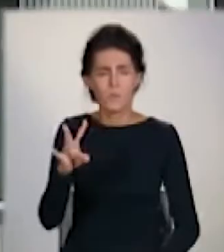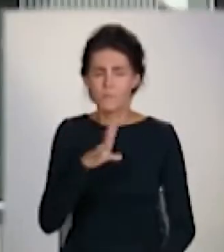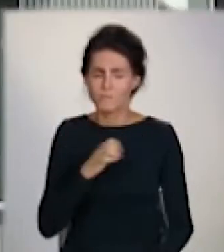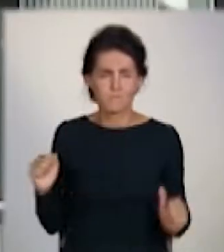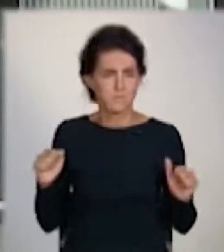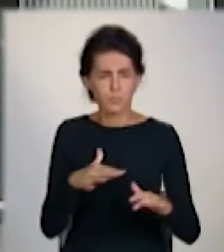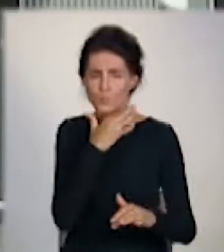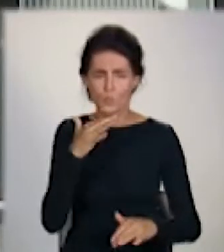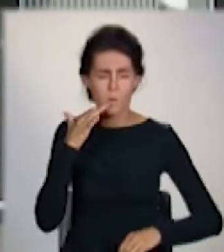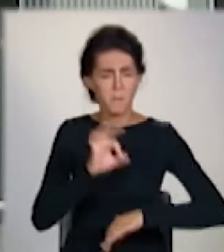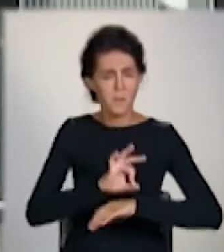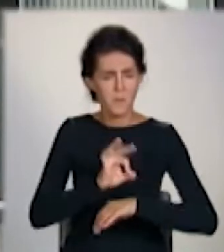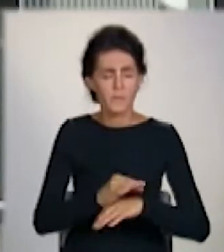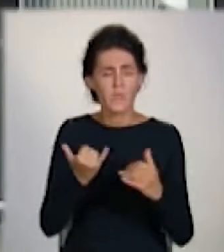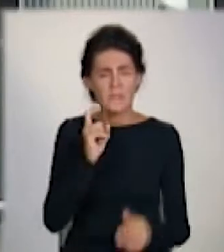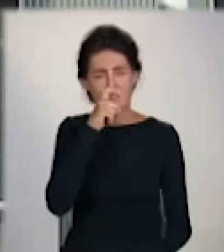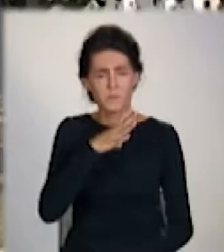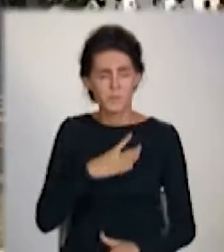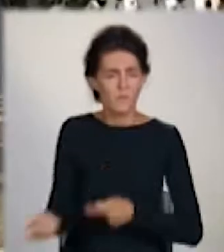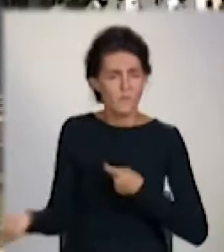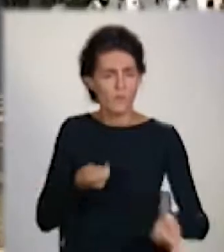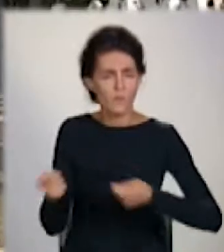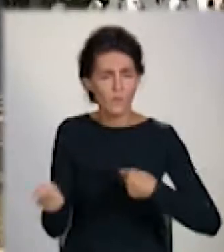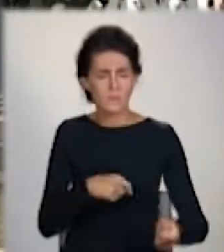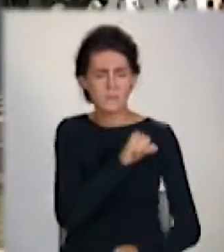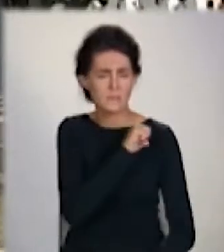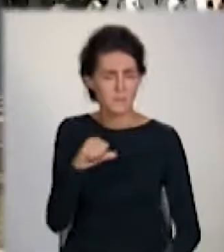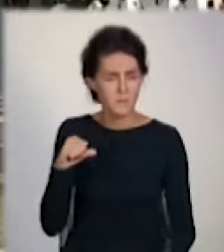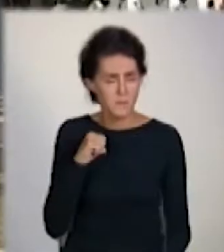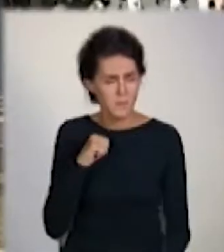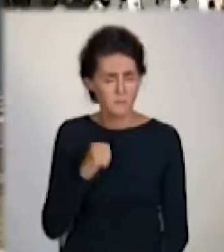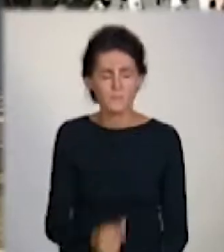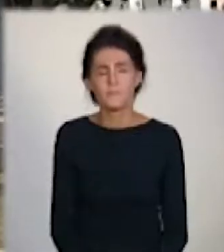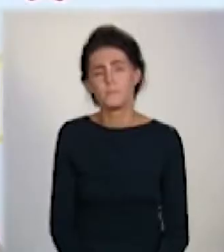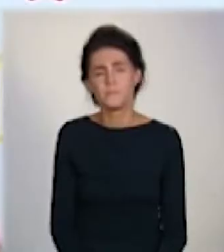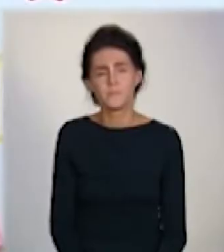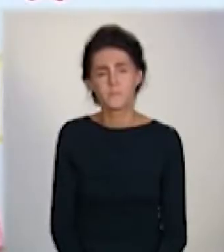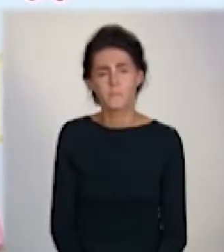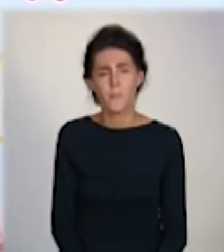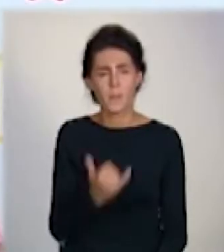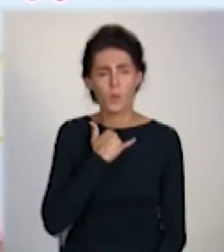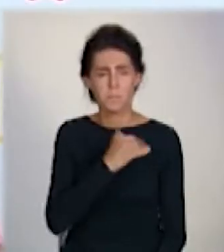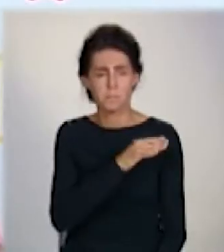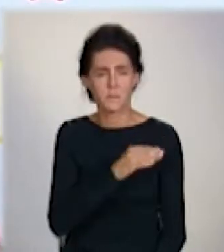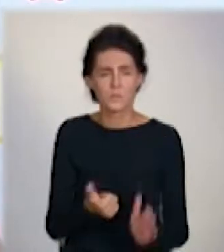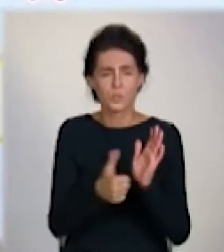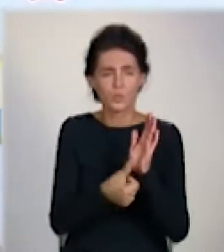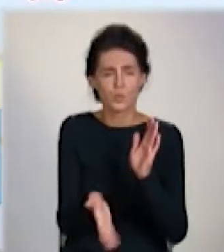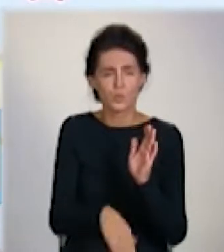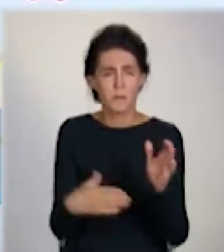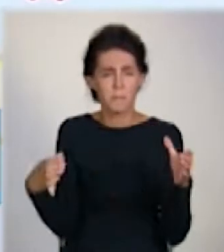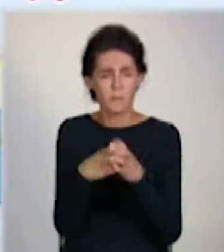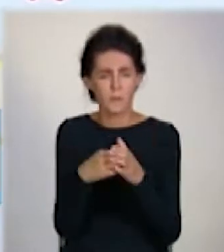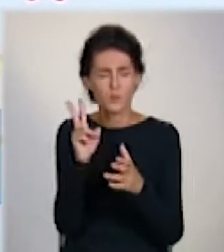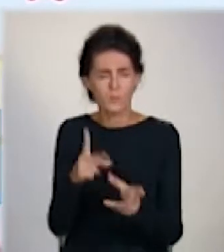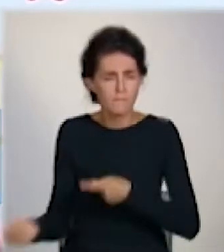больних. До медзакладу кисень доводилось підвозити самотужки. У мене було 6 бригад, які